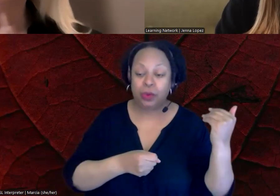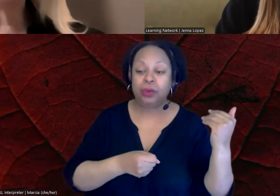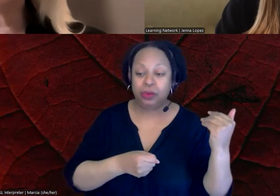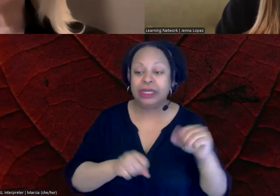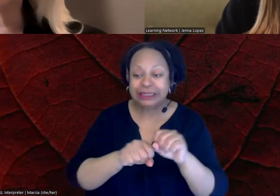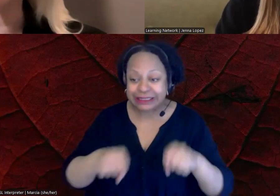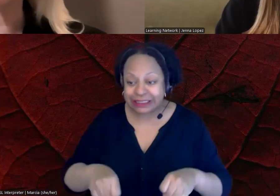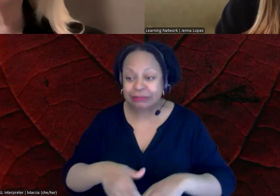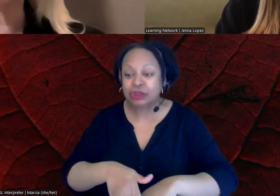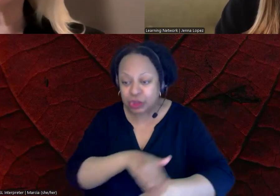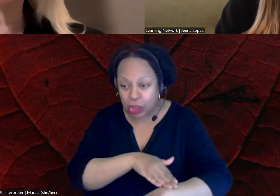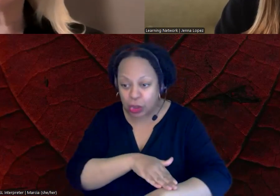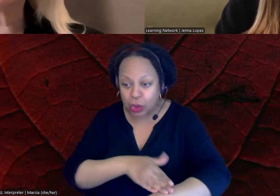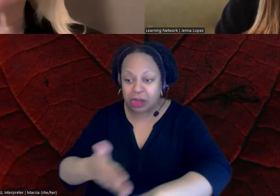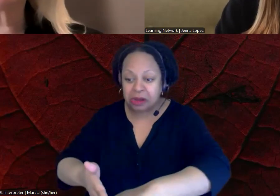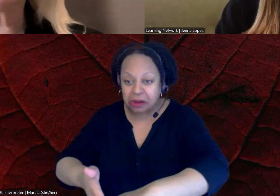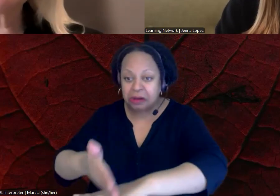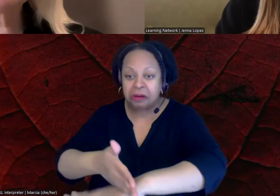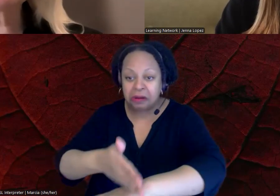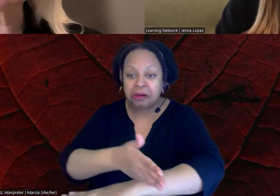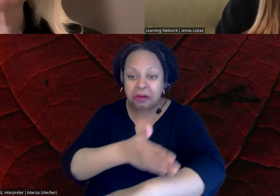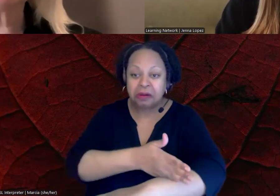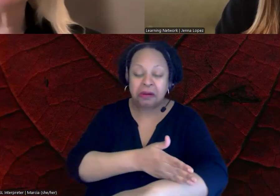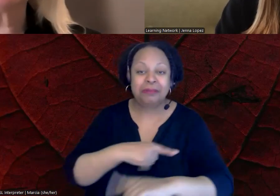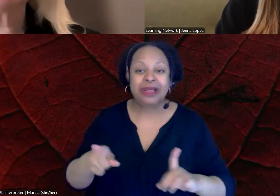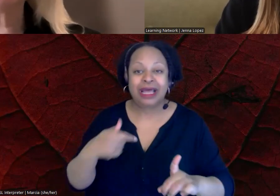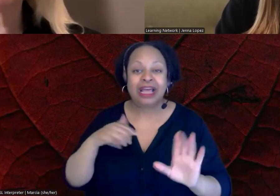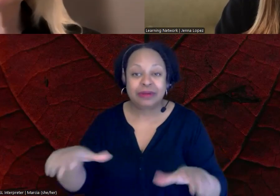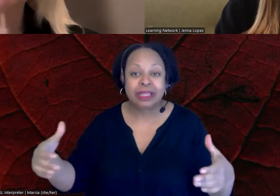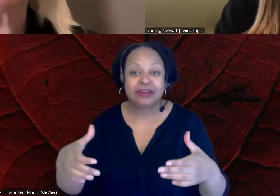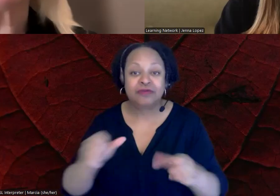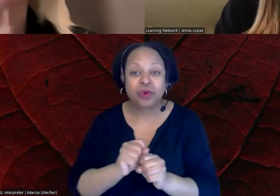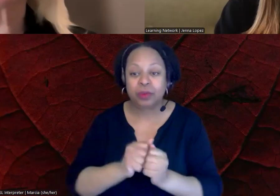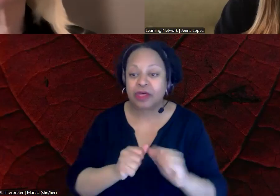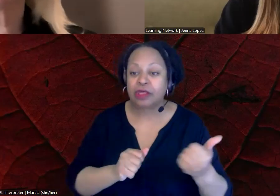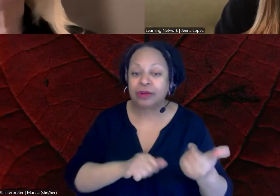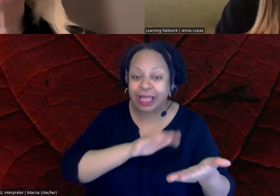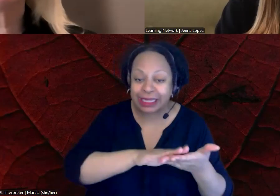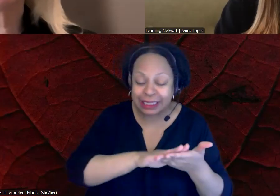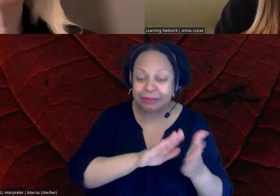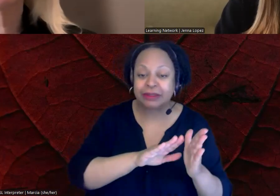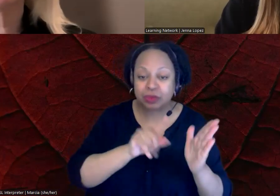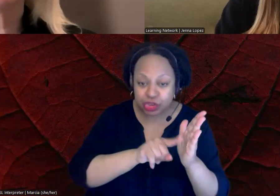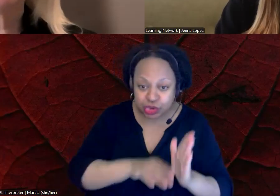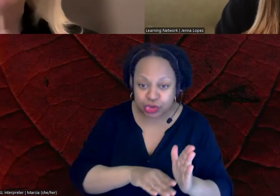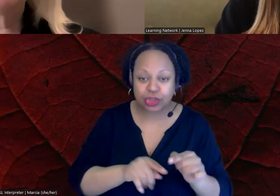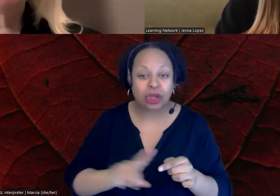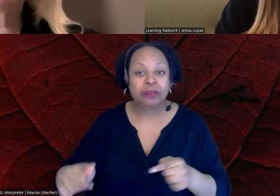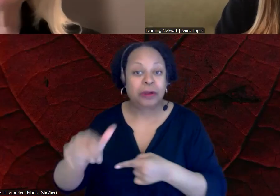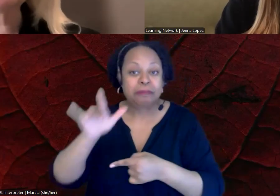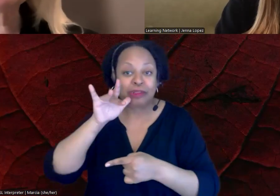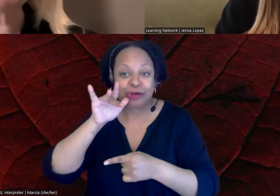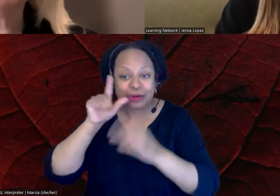longtemps. Donc oui, les systèmes sont lents. Néanmoins, il y a d'autres universitaires et